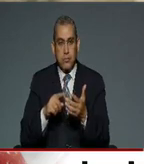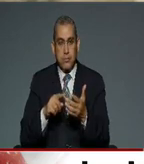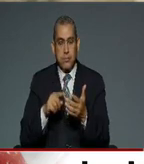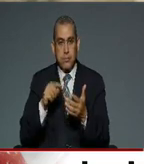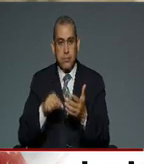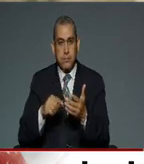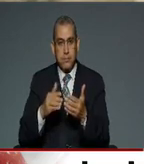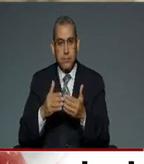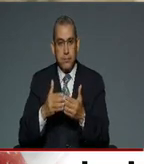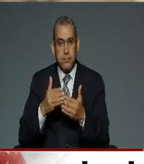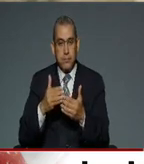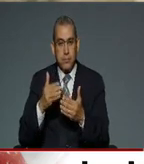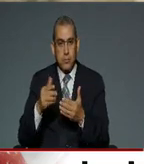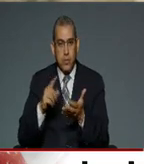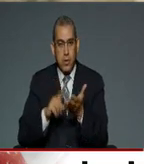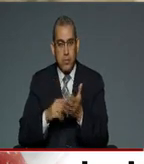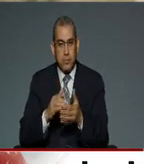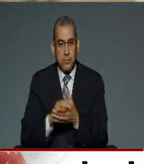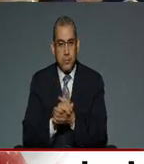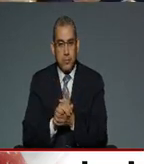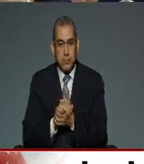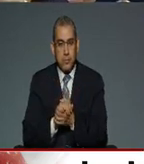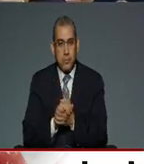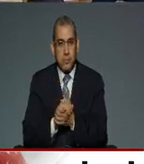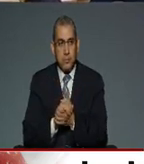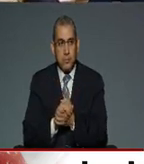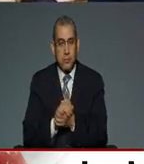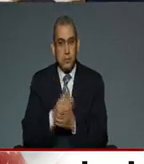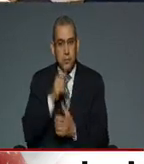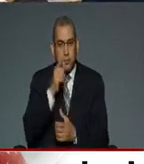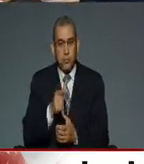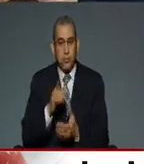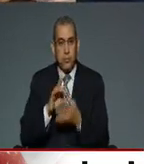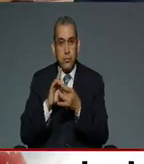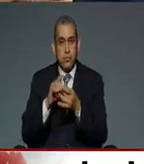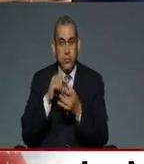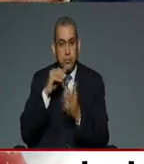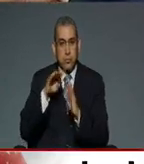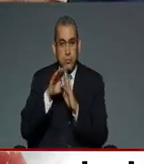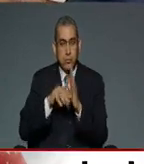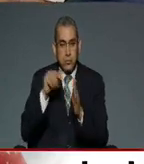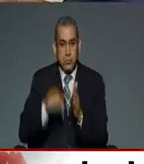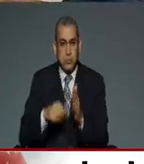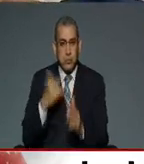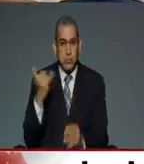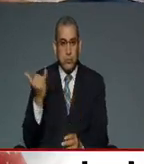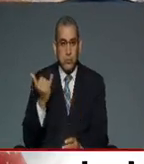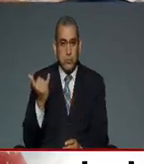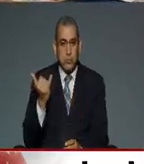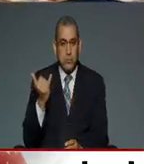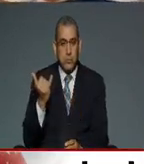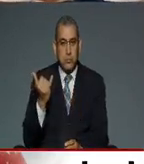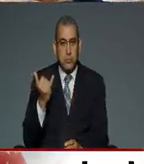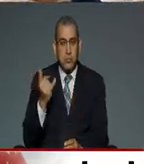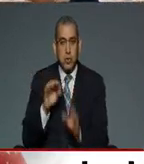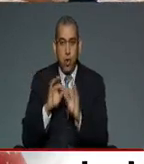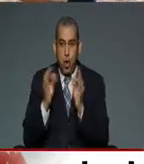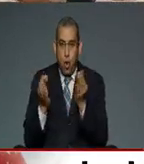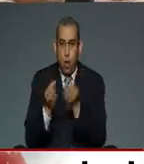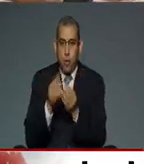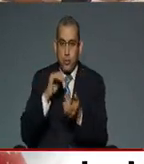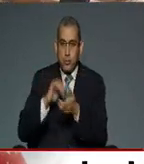ونتشارك الاراء تناقشنا ايضا في الكثير من الامور الجيوسياسيه الاخرى